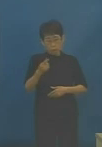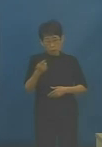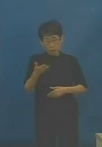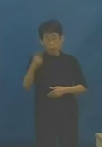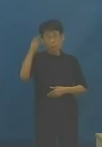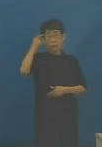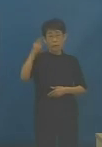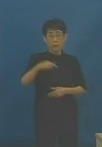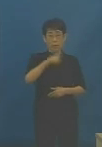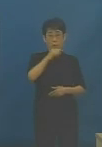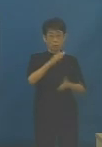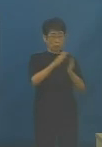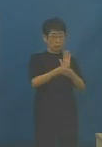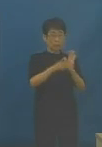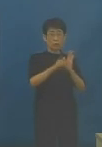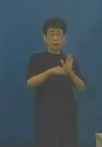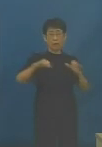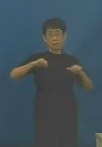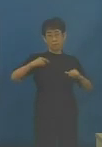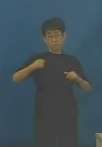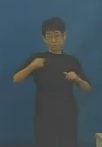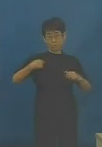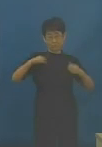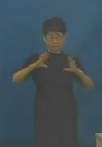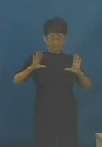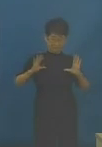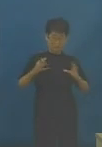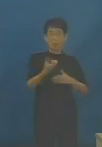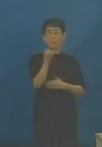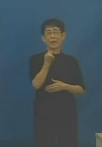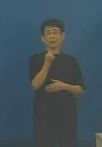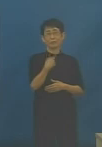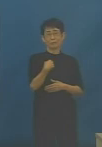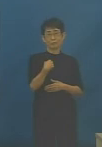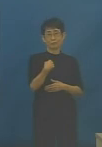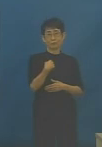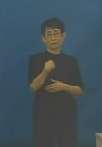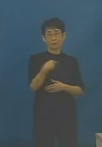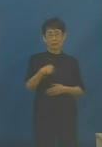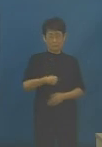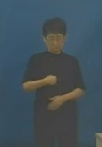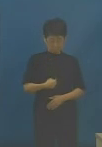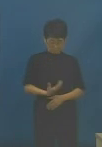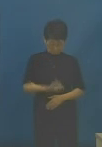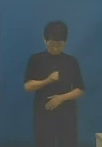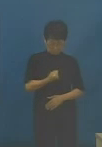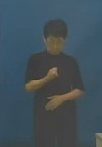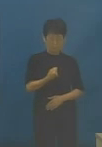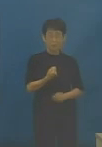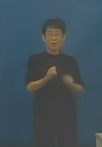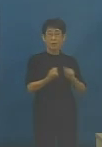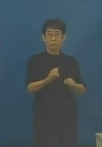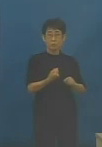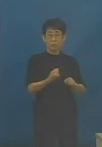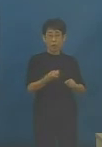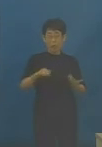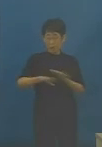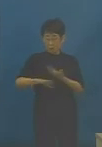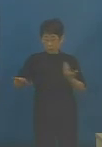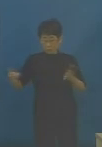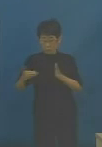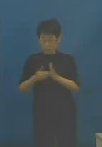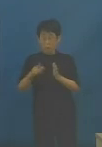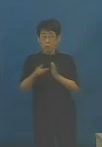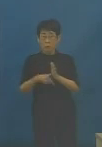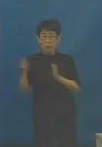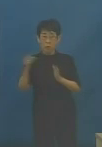私は鳥取県のものは結構自信持ってまして、今までよりもスピードアップもできますし、例えば物資がなかな